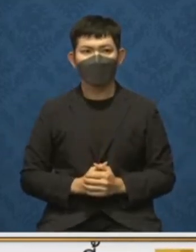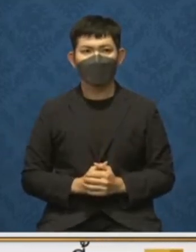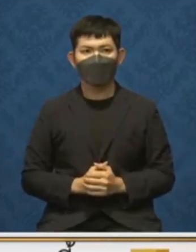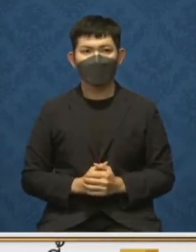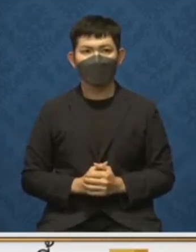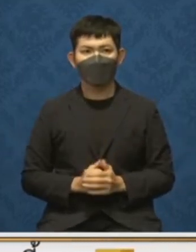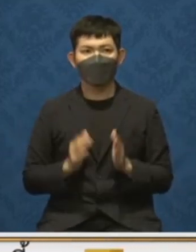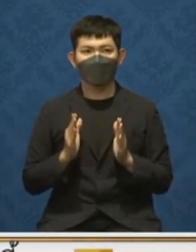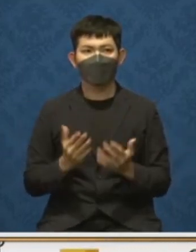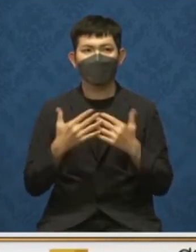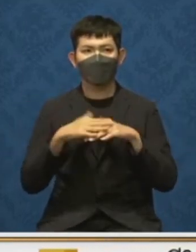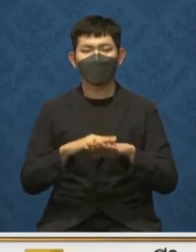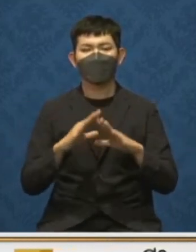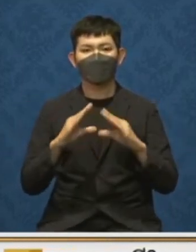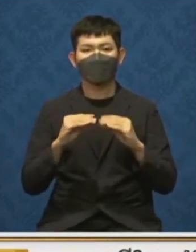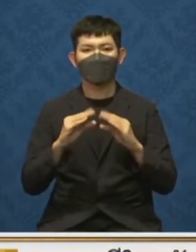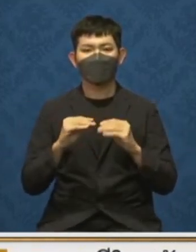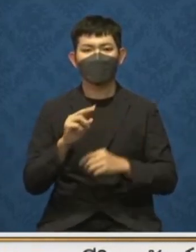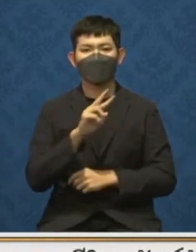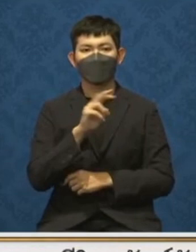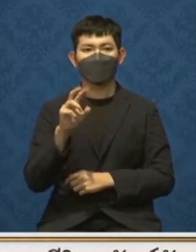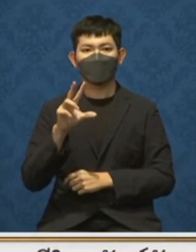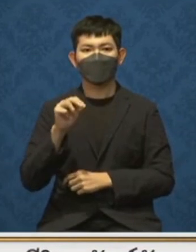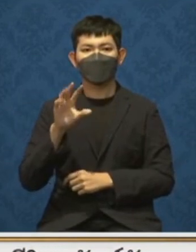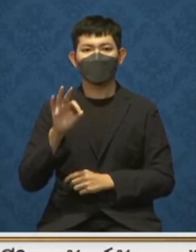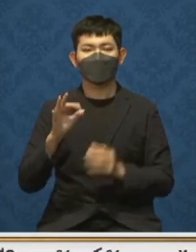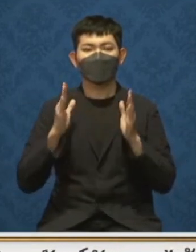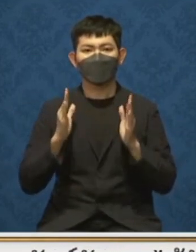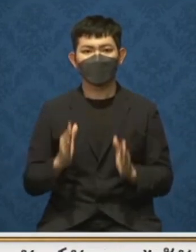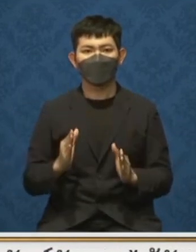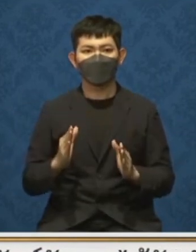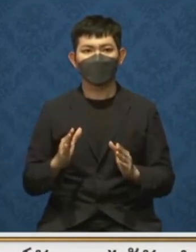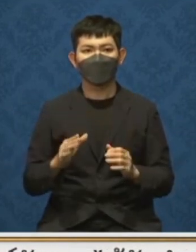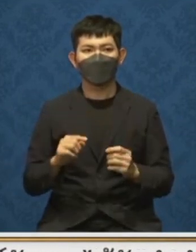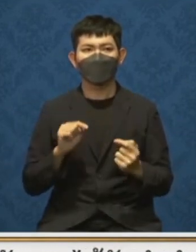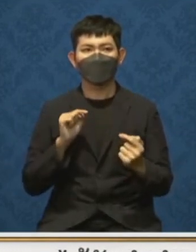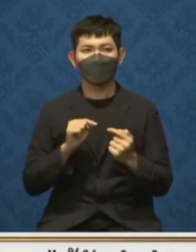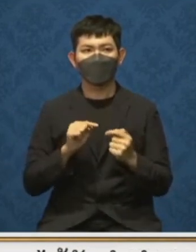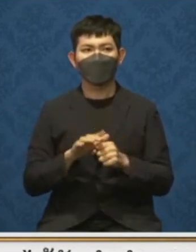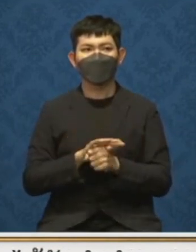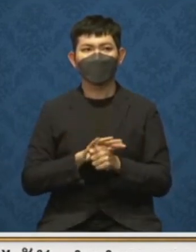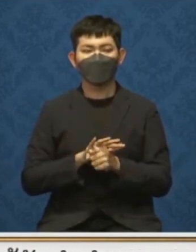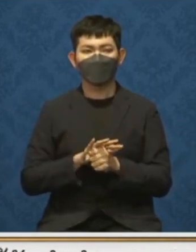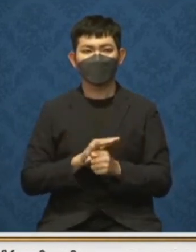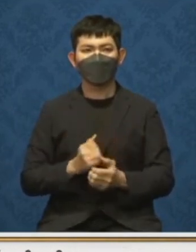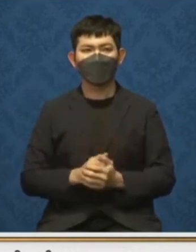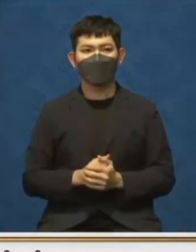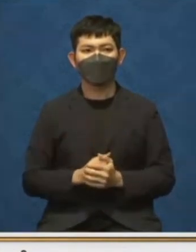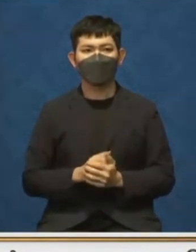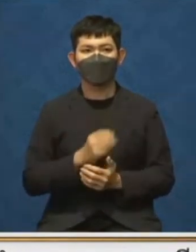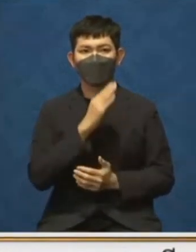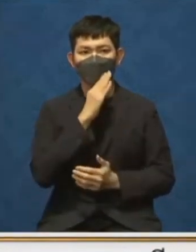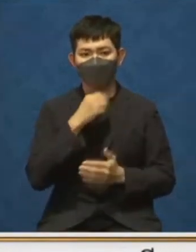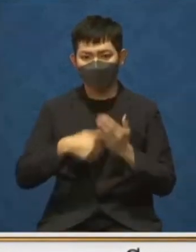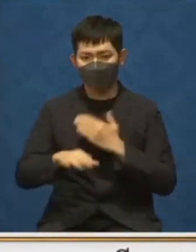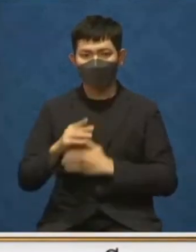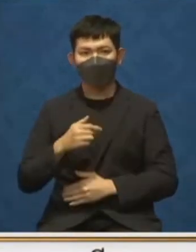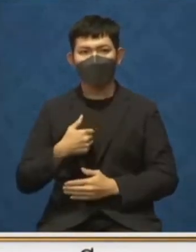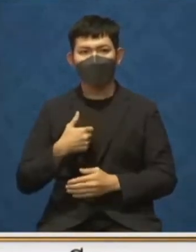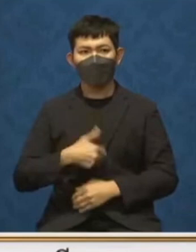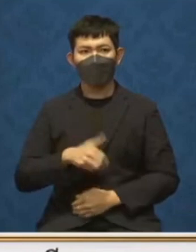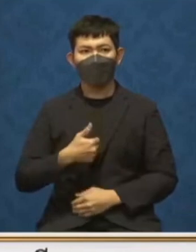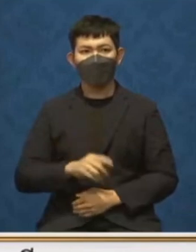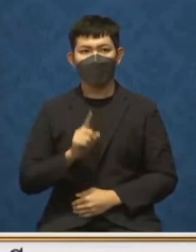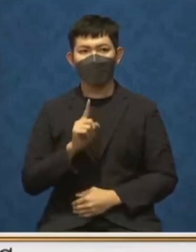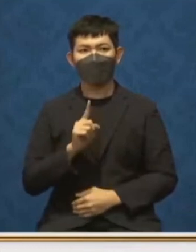จำนวนผู้เข้าประชุม239ท่านเป๊ะเลยนะครับถ้าออกไปเข้าห้องน้ำสักคนนี่ปิดประชุมเลยนะ